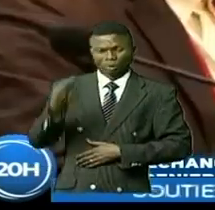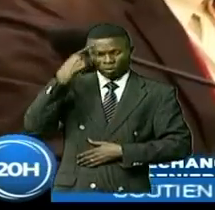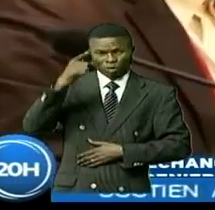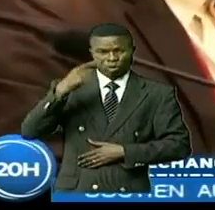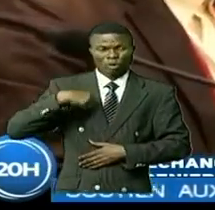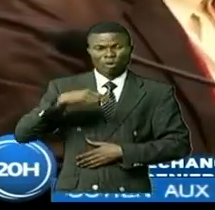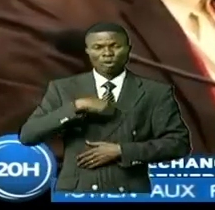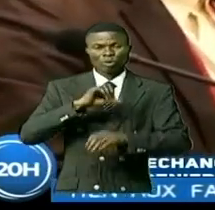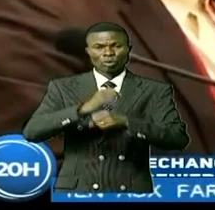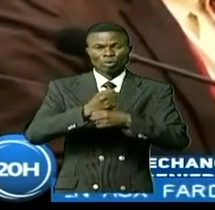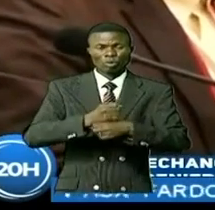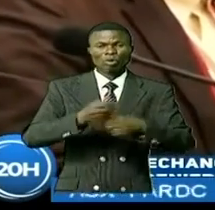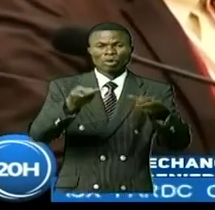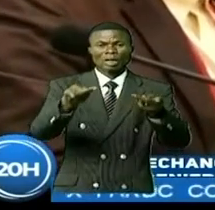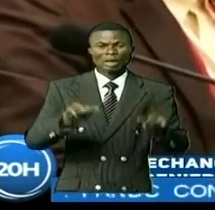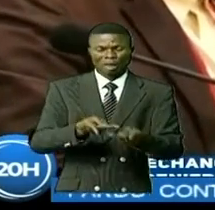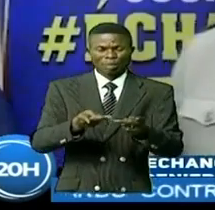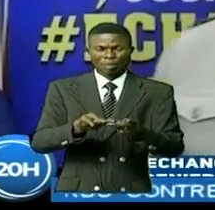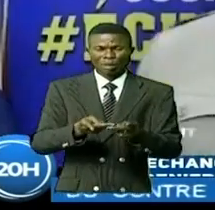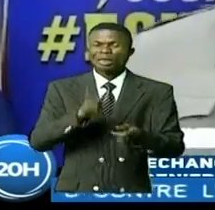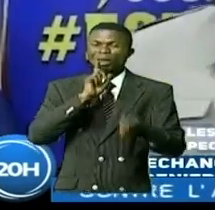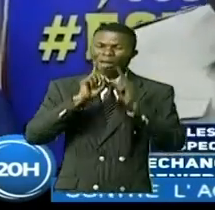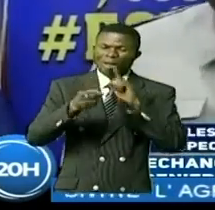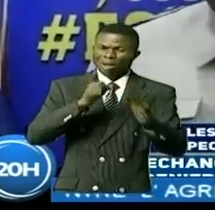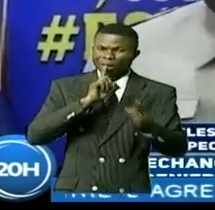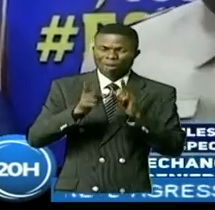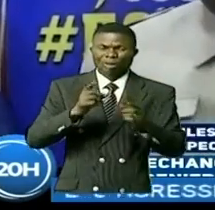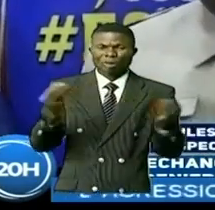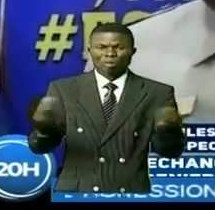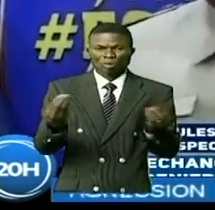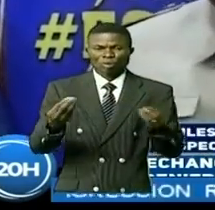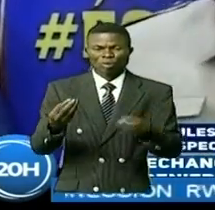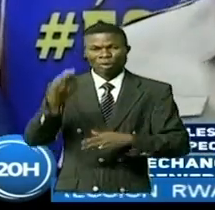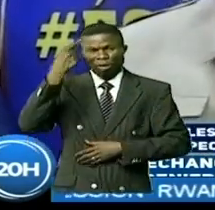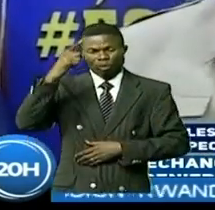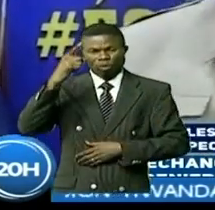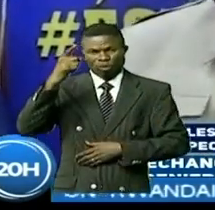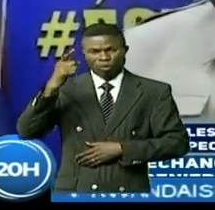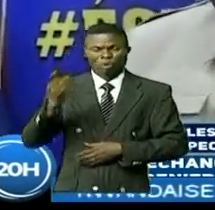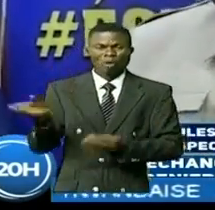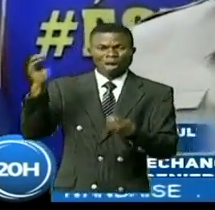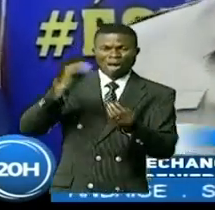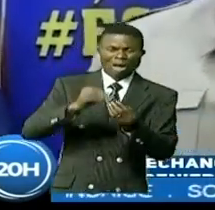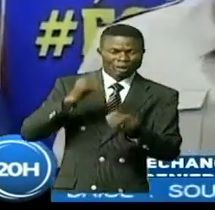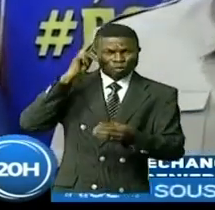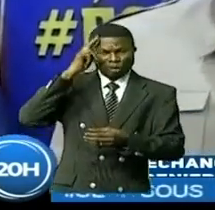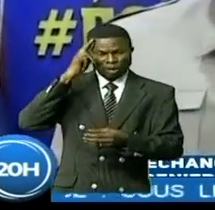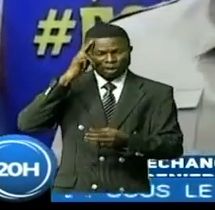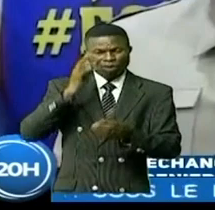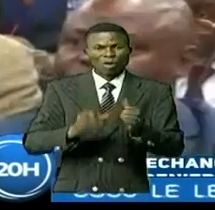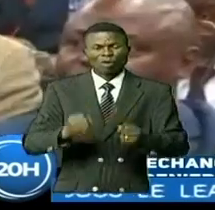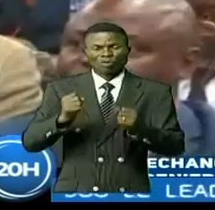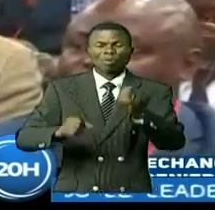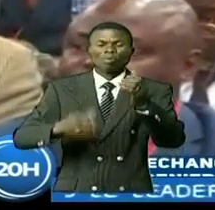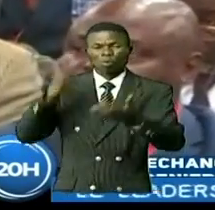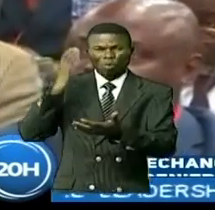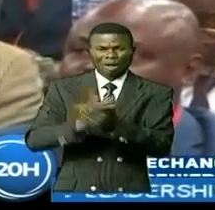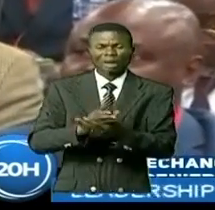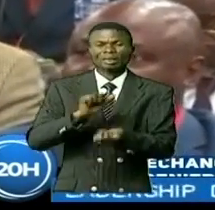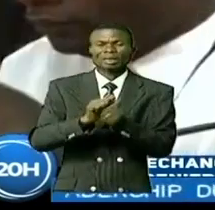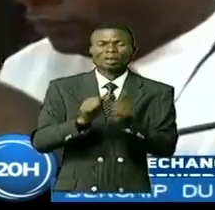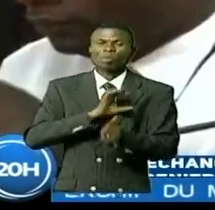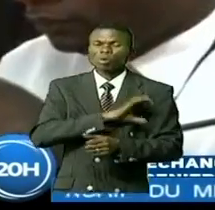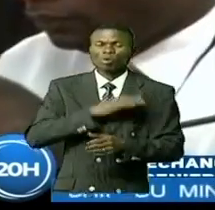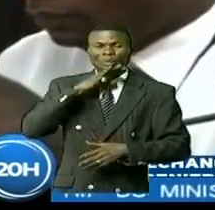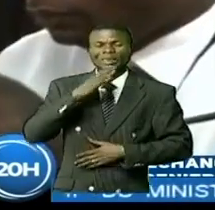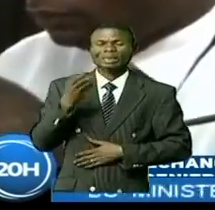puissions créer un cadre de concertation pour mutualiser nos efforts afin de repousser ces fraudes. Les acteurs actifs de la